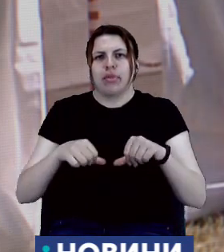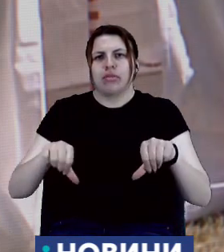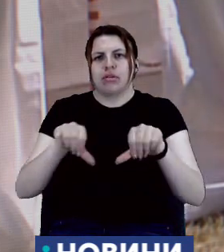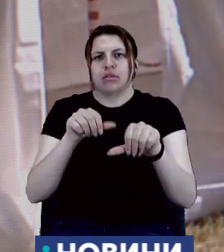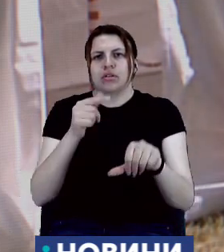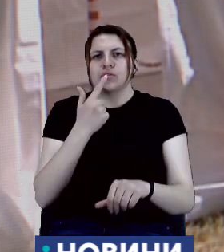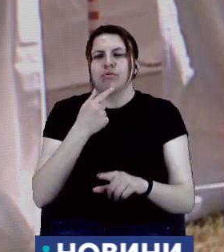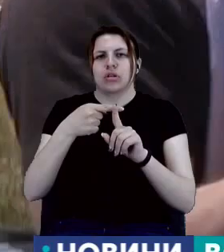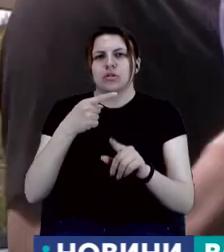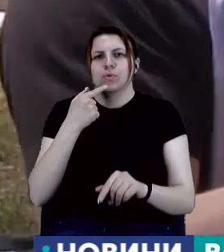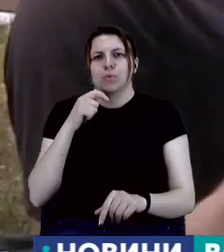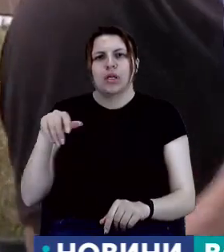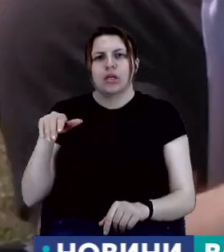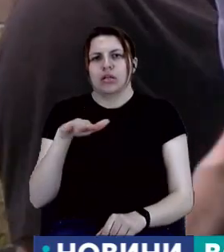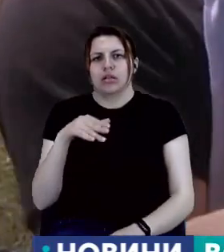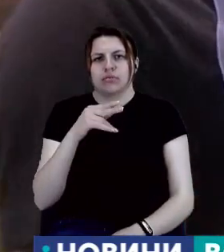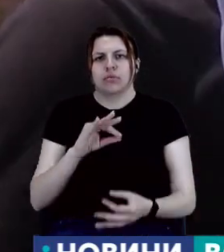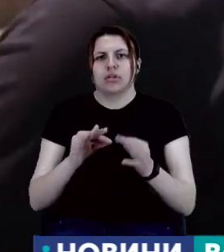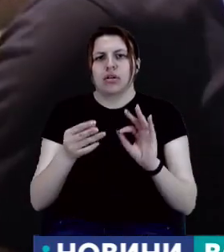Деталі у сюжеті.